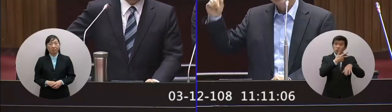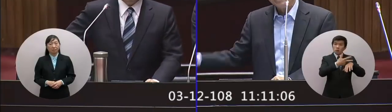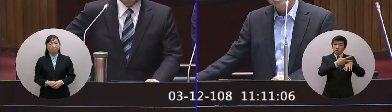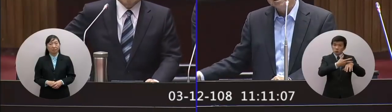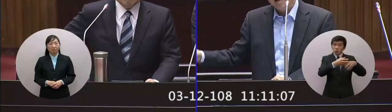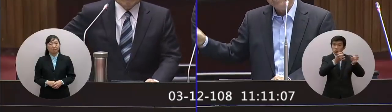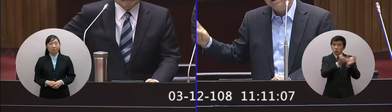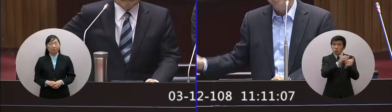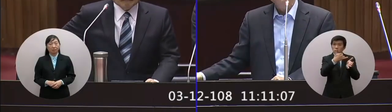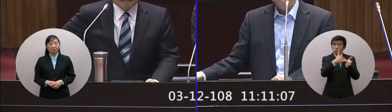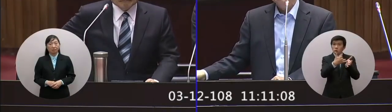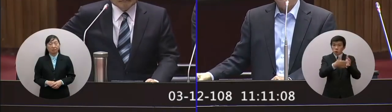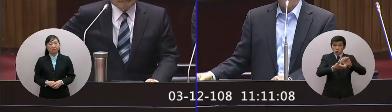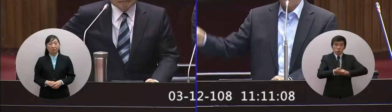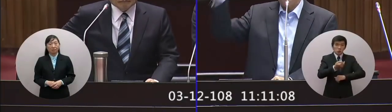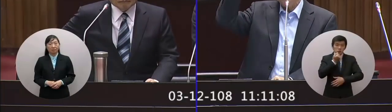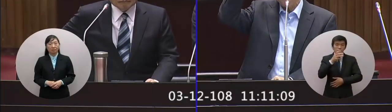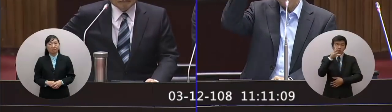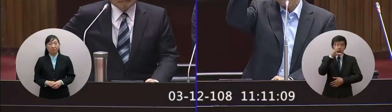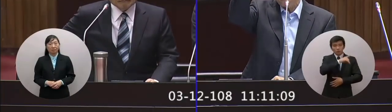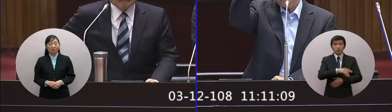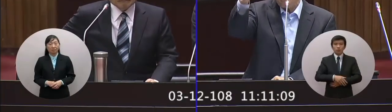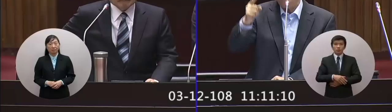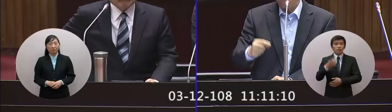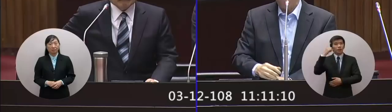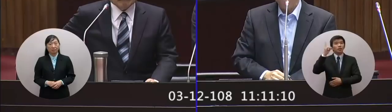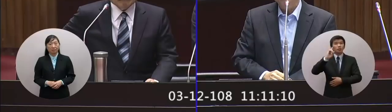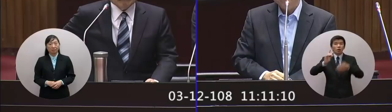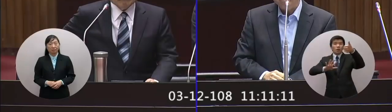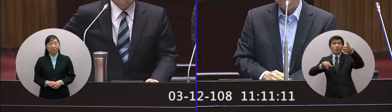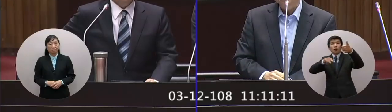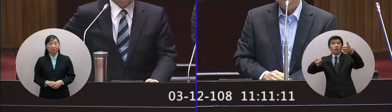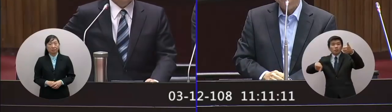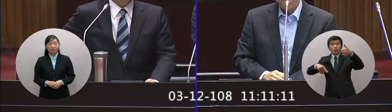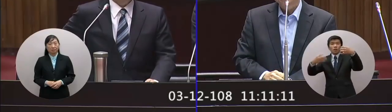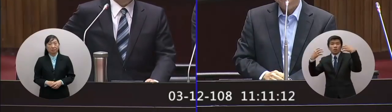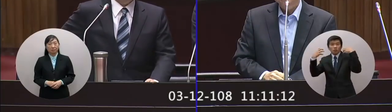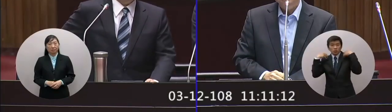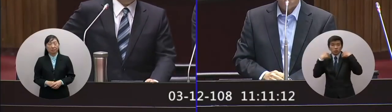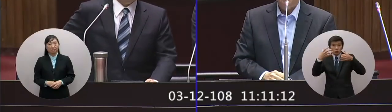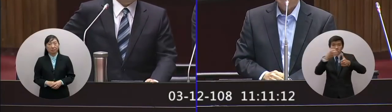也就是下级单位的人可以决定上级单位的预算。